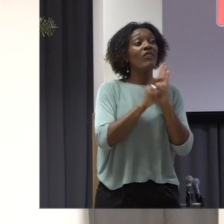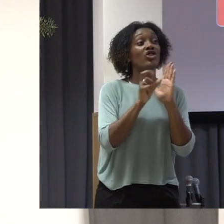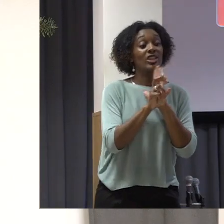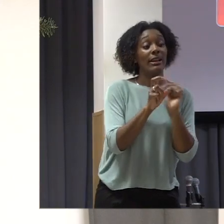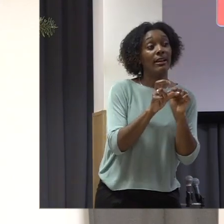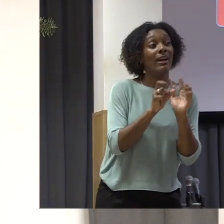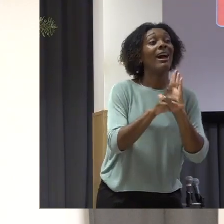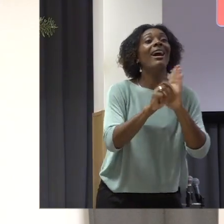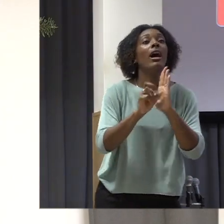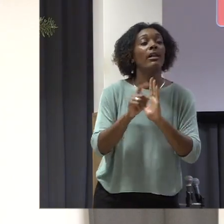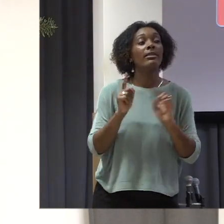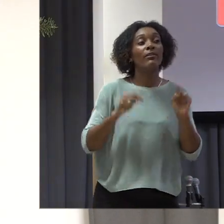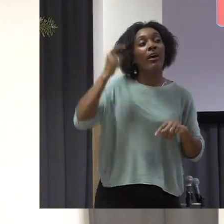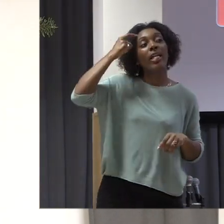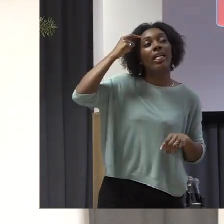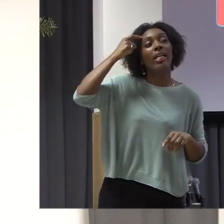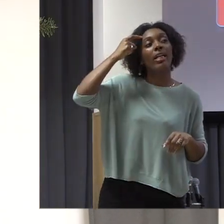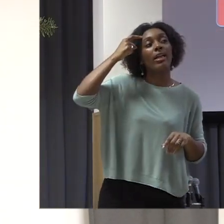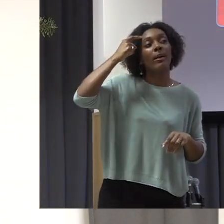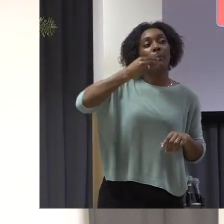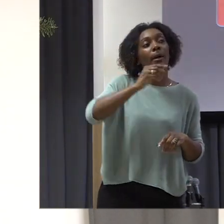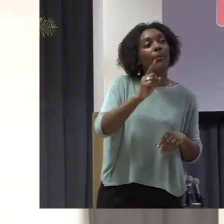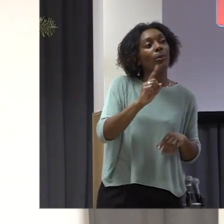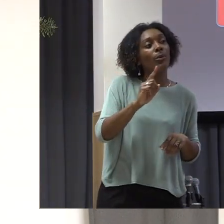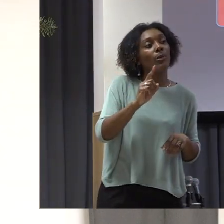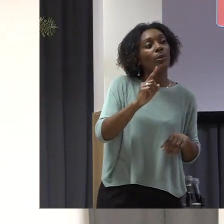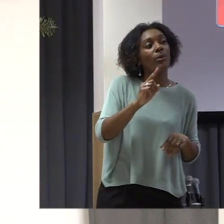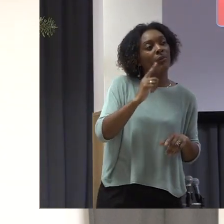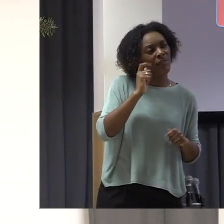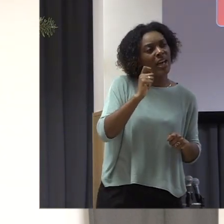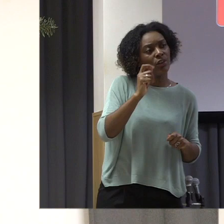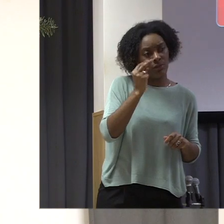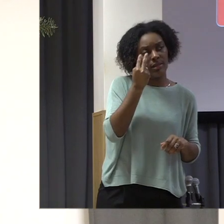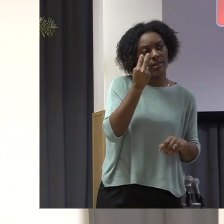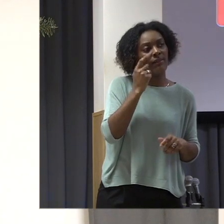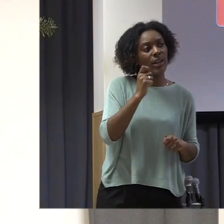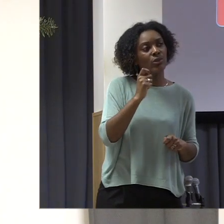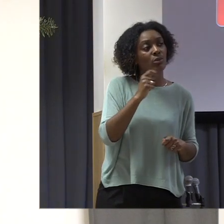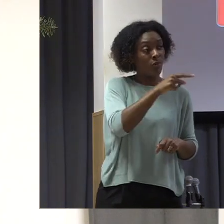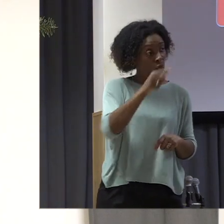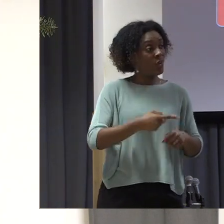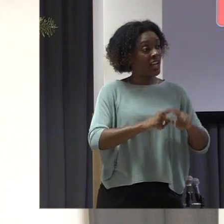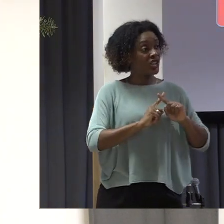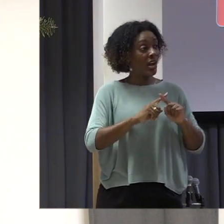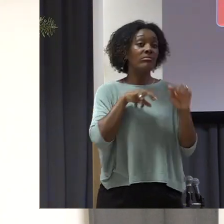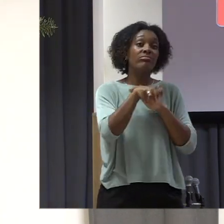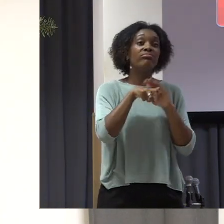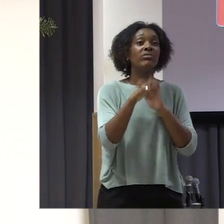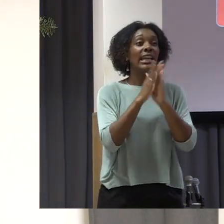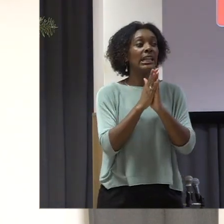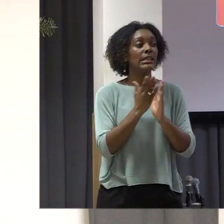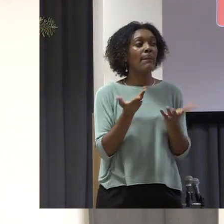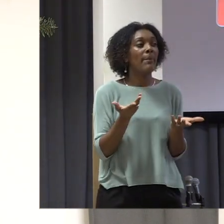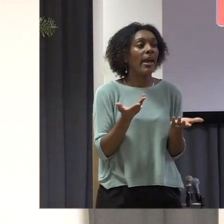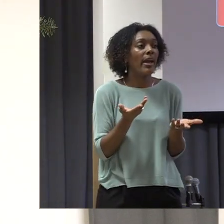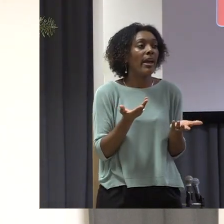des mobiles qui ne sont pas forcément les bons. Mais nous-mêmes, en tant que chrétiens, nous pouvons aller dans une église en recherchant